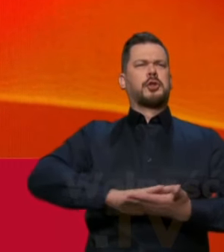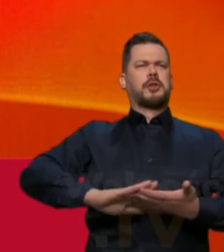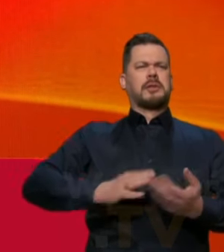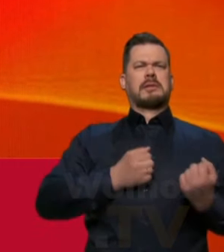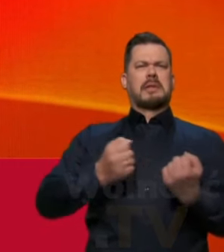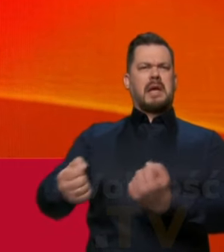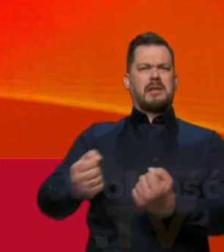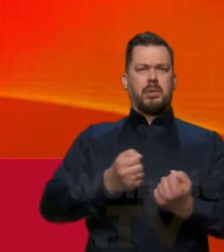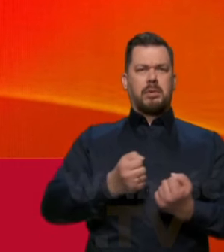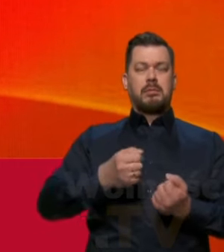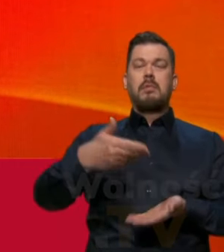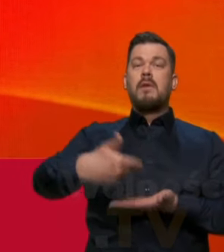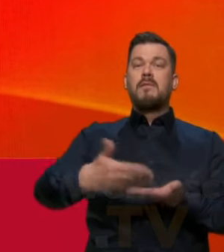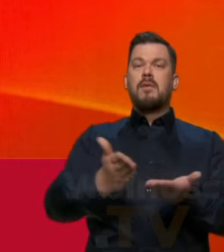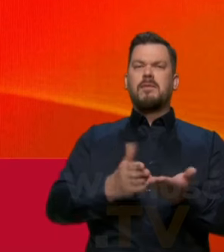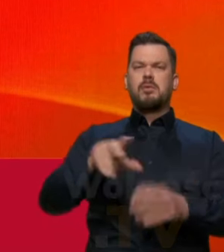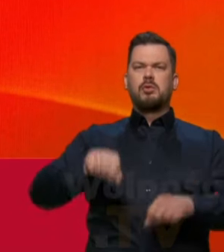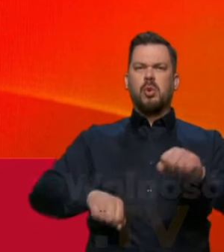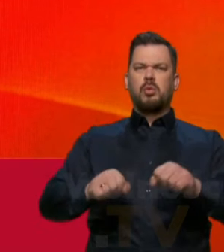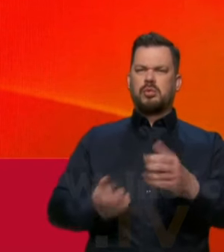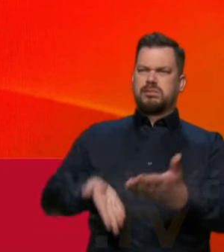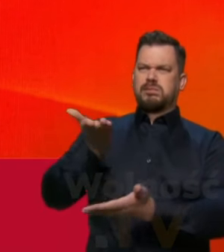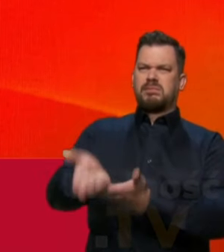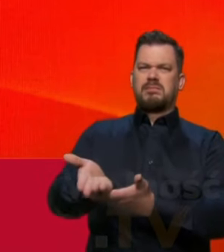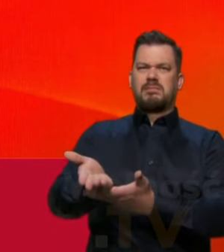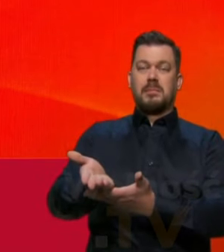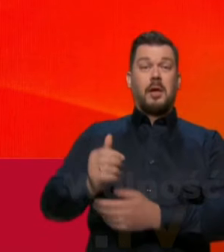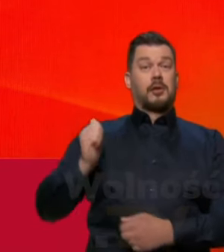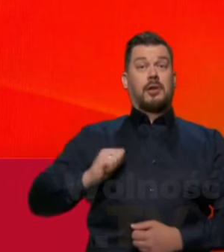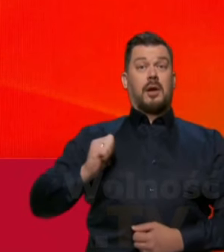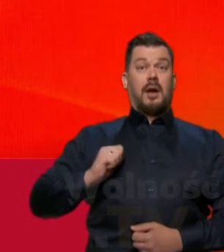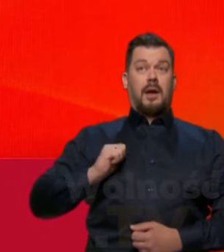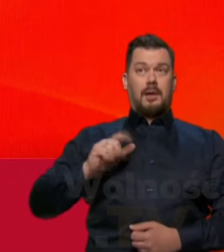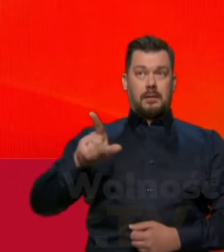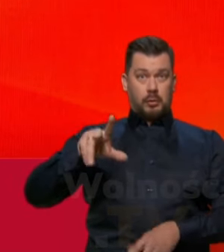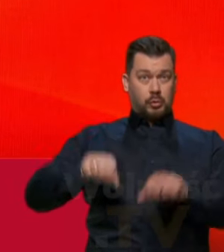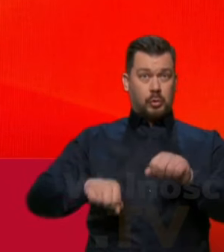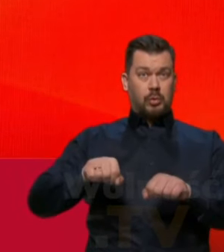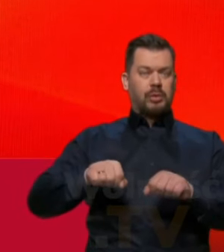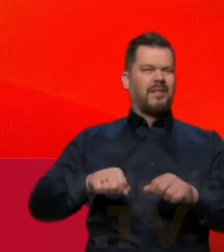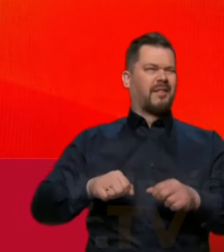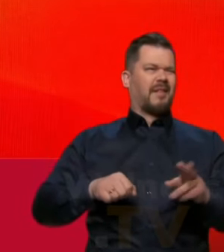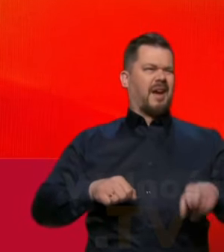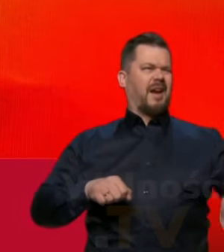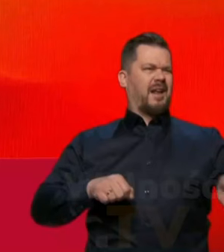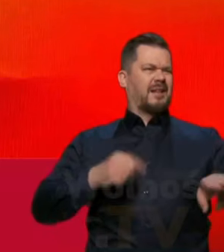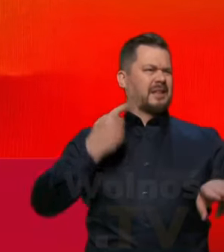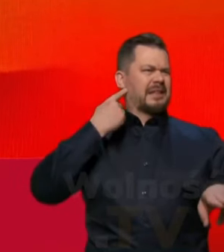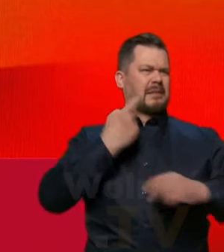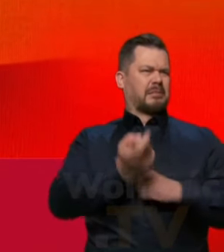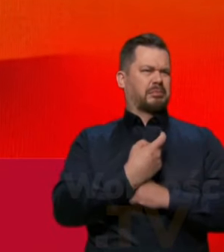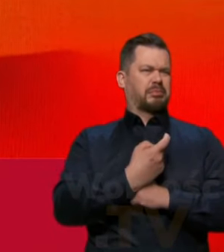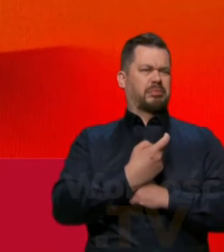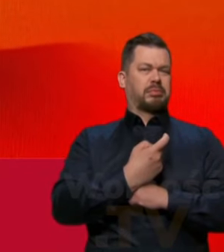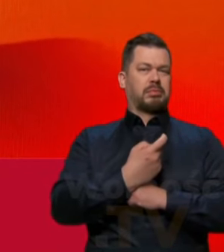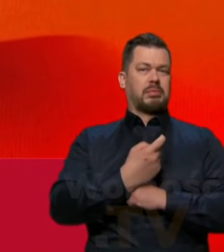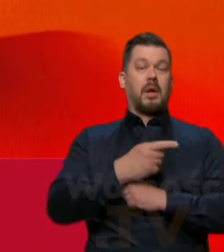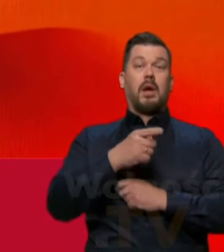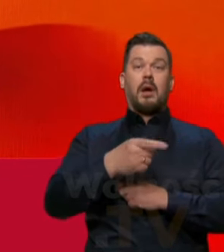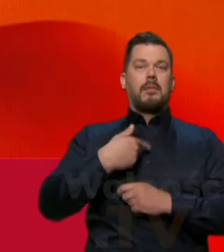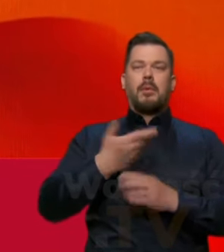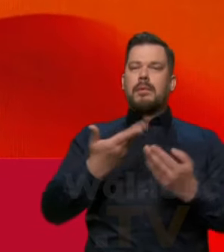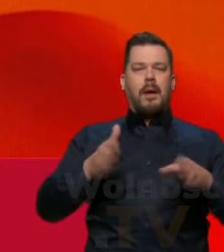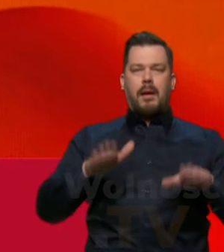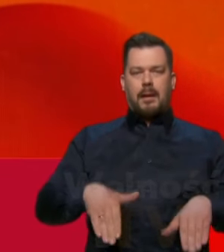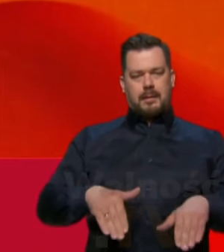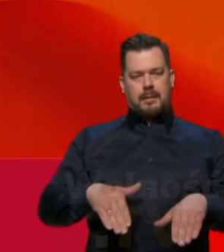transportu do Wojewódzkiego Sądu Administracyjnego. Nie będę czekał na dobrą wolę radnych i ratusza. Ta uchwała została przyjęta w sposób